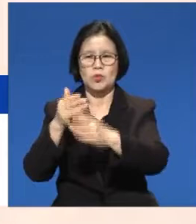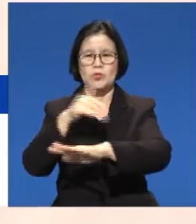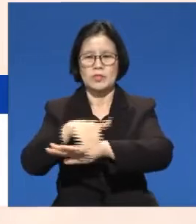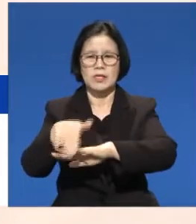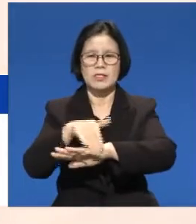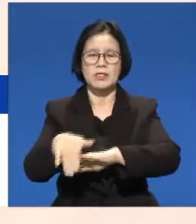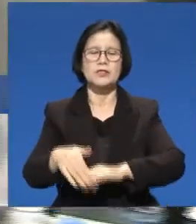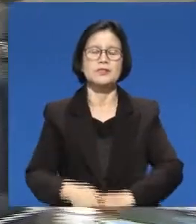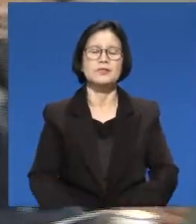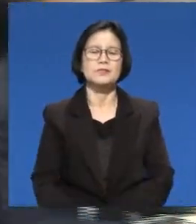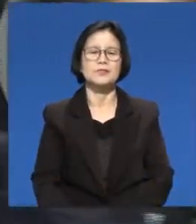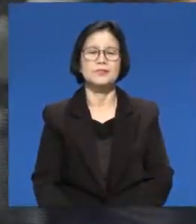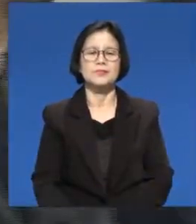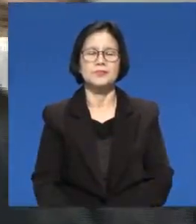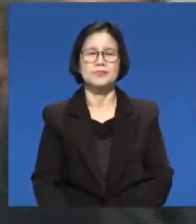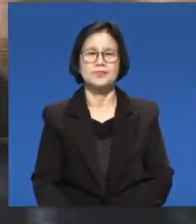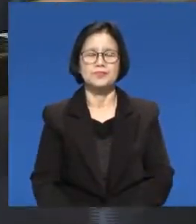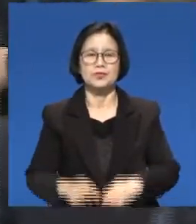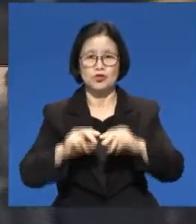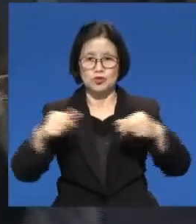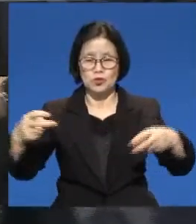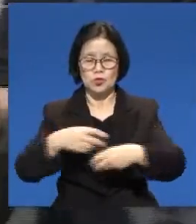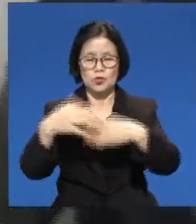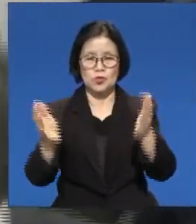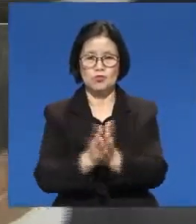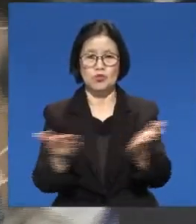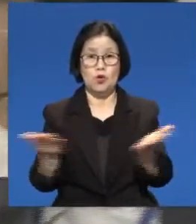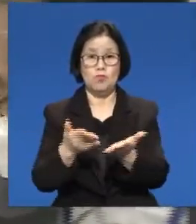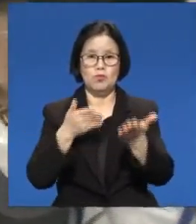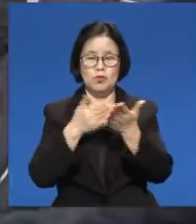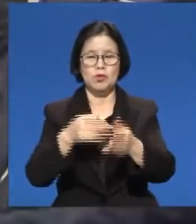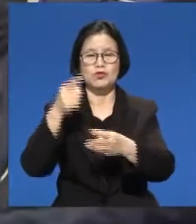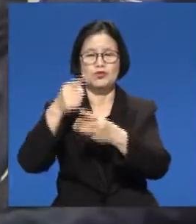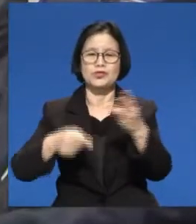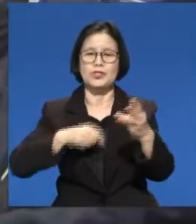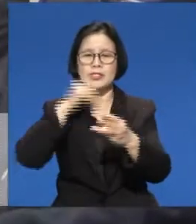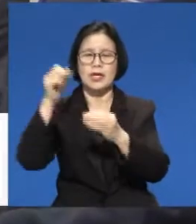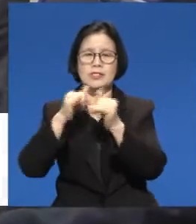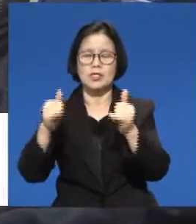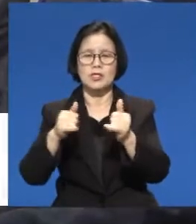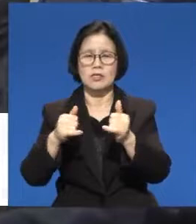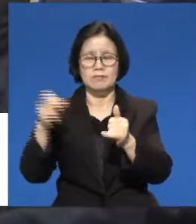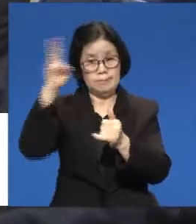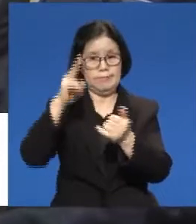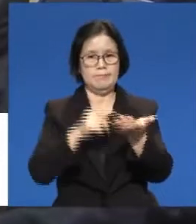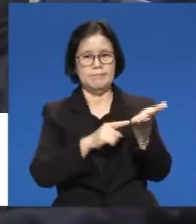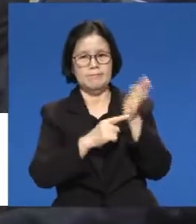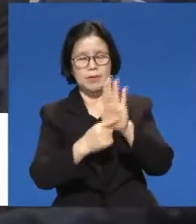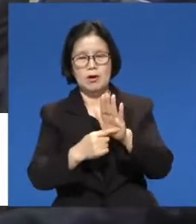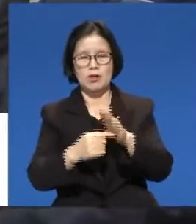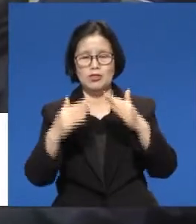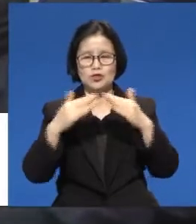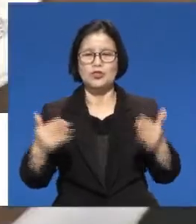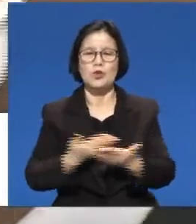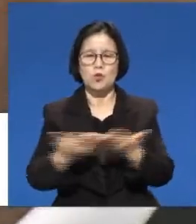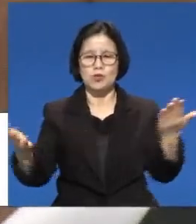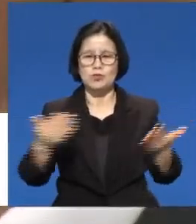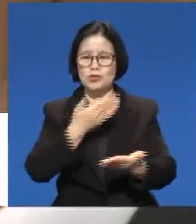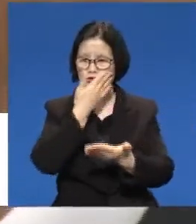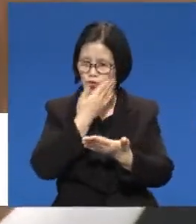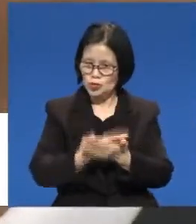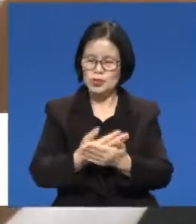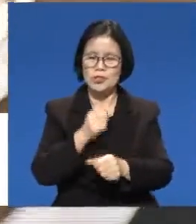예정입니다 국토교통 뭐 업무보고 n 윤석열 당선인이 예고없이 들러 주택 공급 의 중요성을